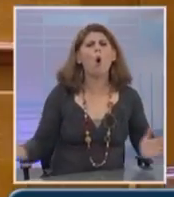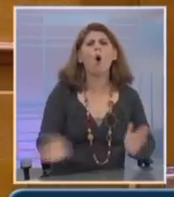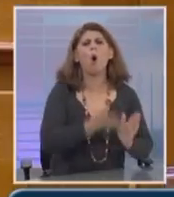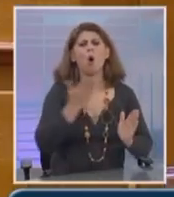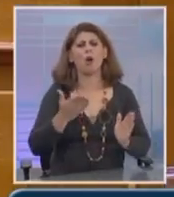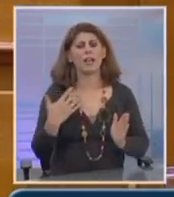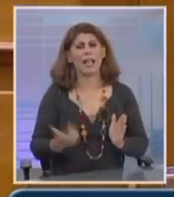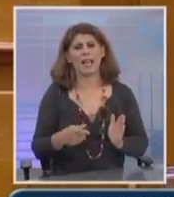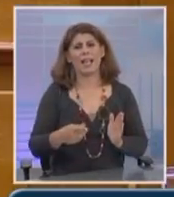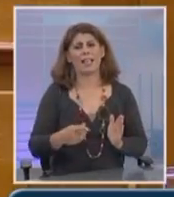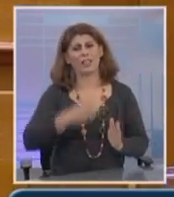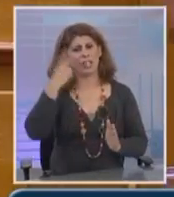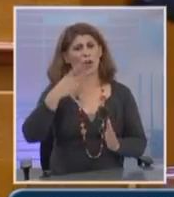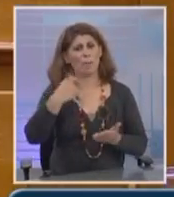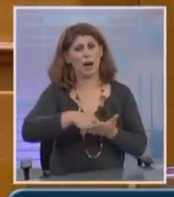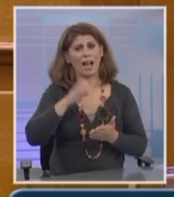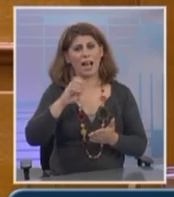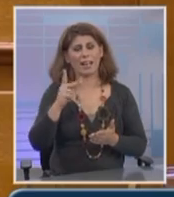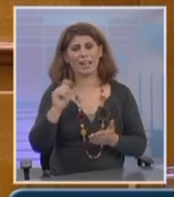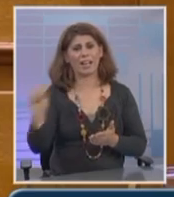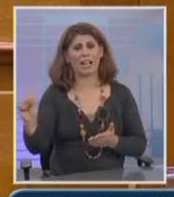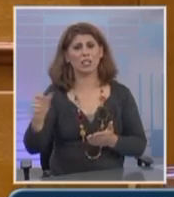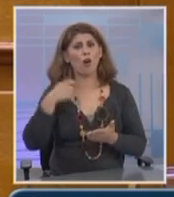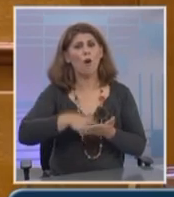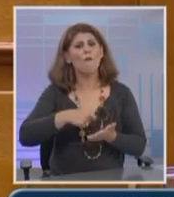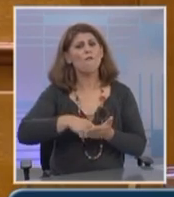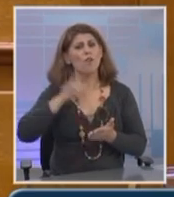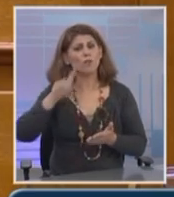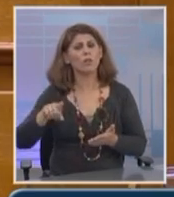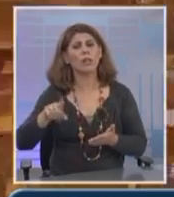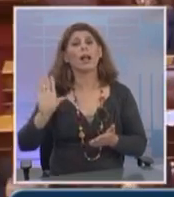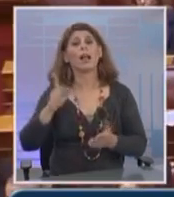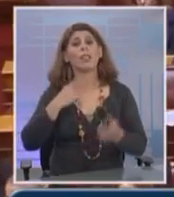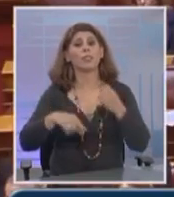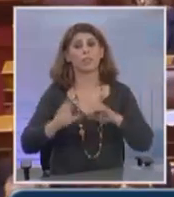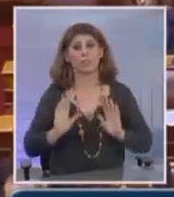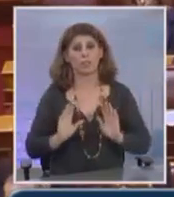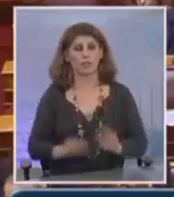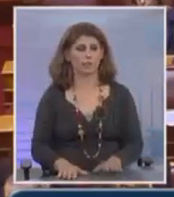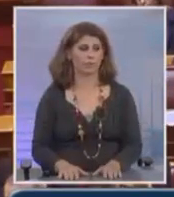δικαιούχους του ΕΚΑΣ φοροφυγάδες. Και δεν το ανακαλέσατε καν.